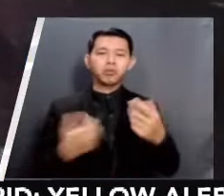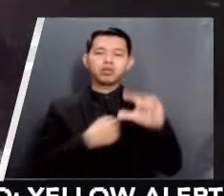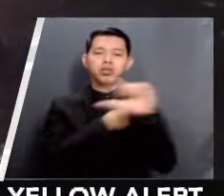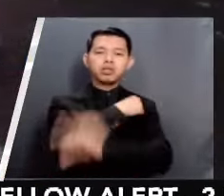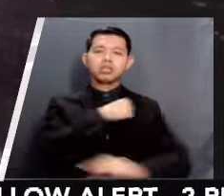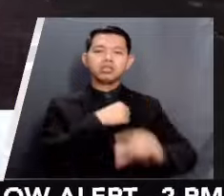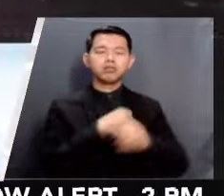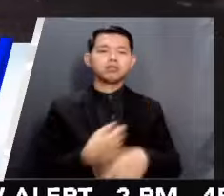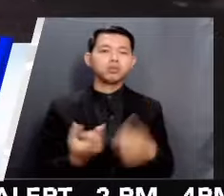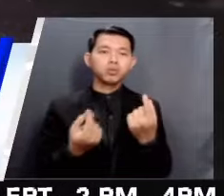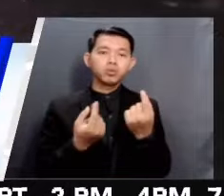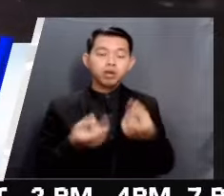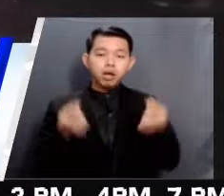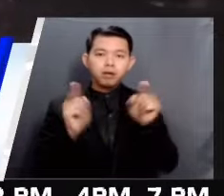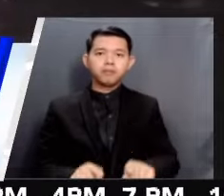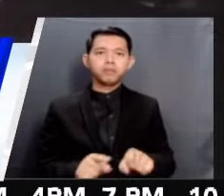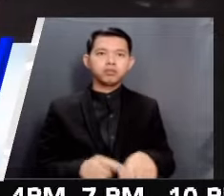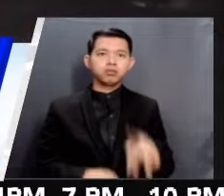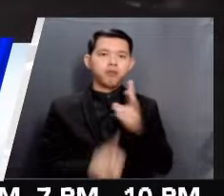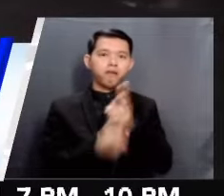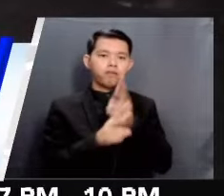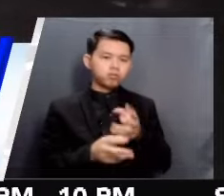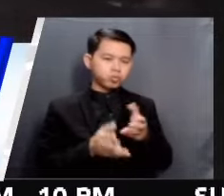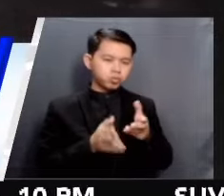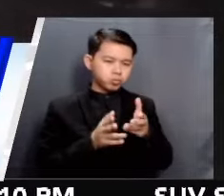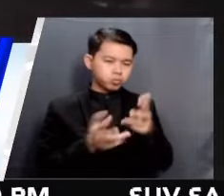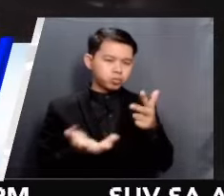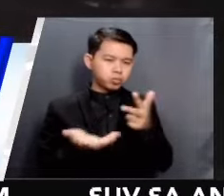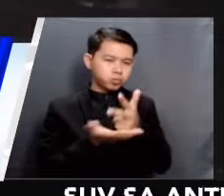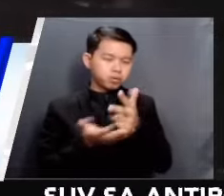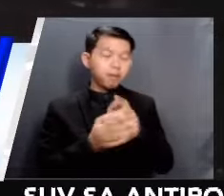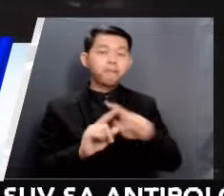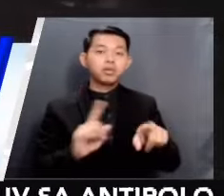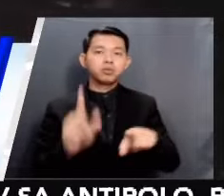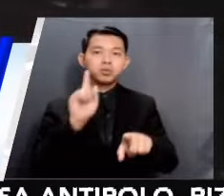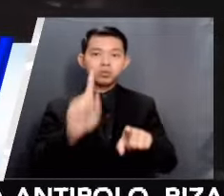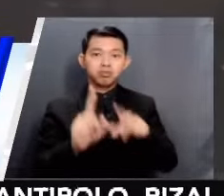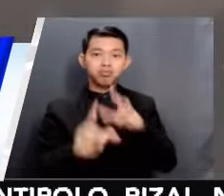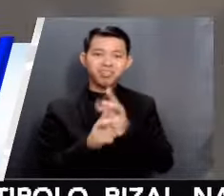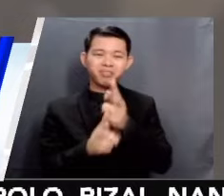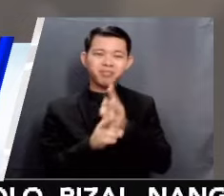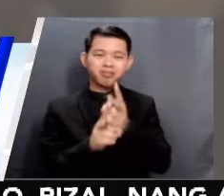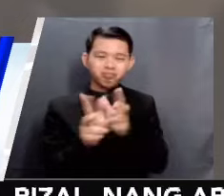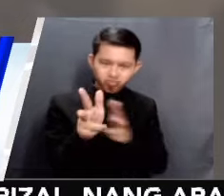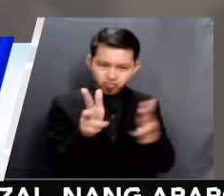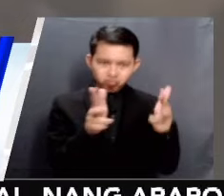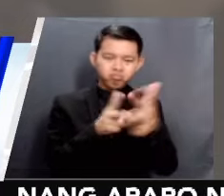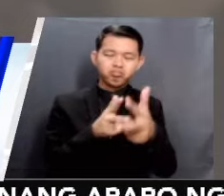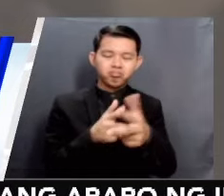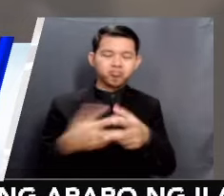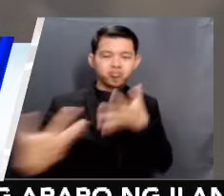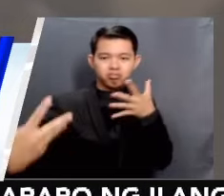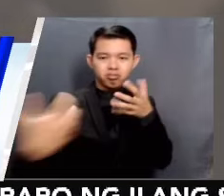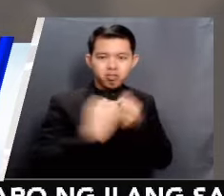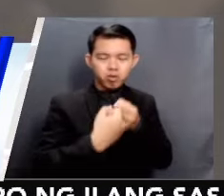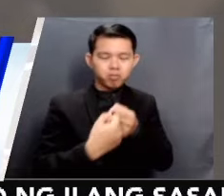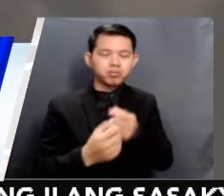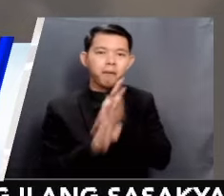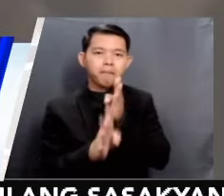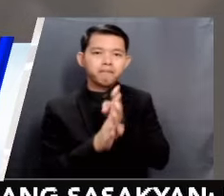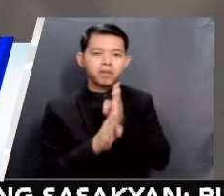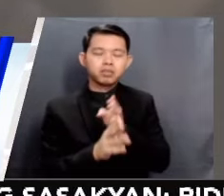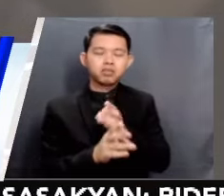ng 2 van ng Maharlika Highway nang mag-overtake ang isa rito. Doon na sumalpok sa kasalubong na papaserong bus ang nag-overtake na